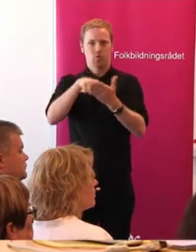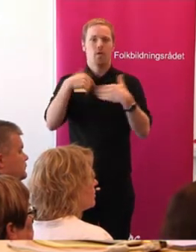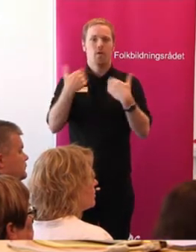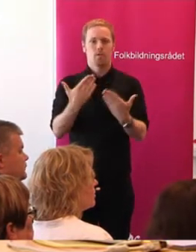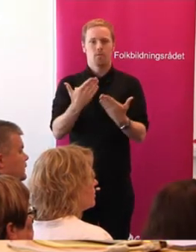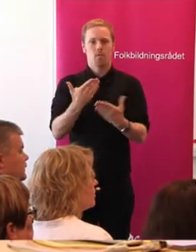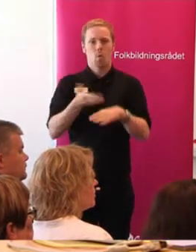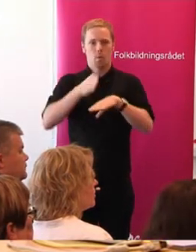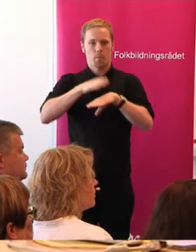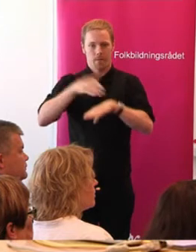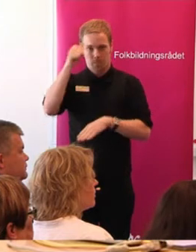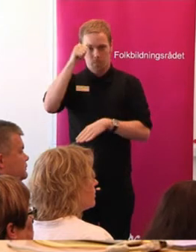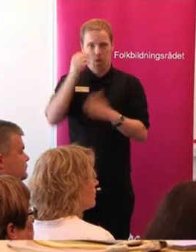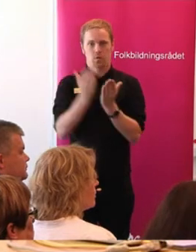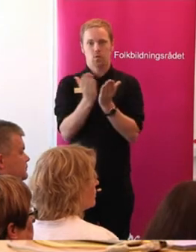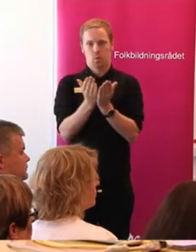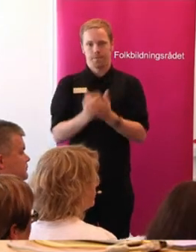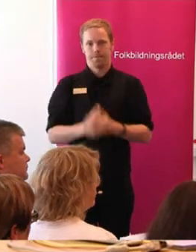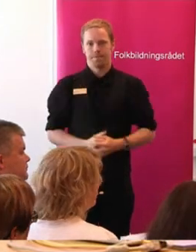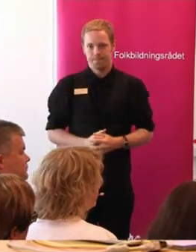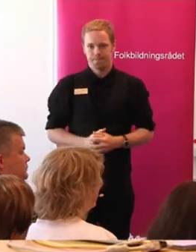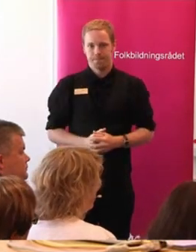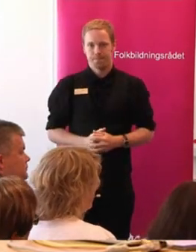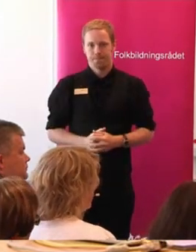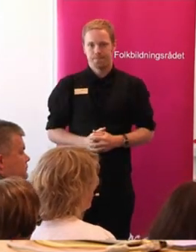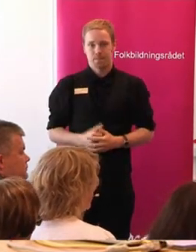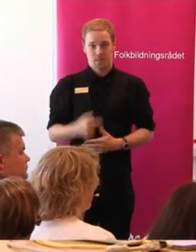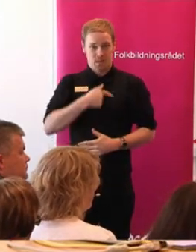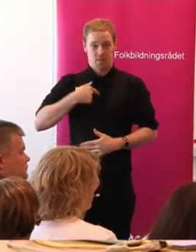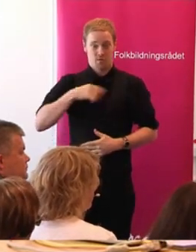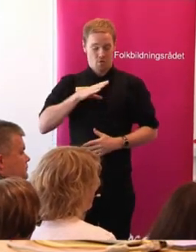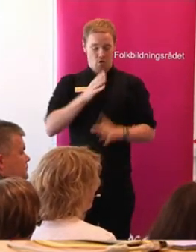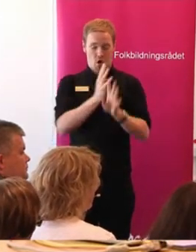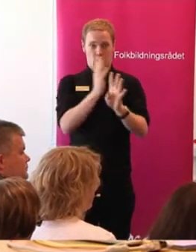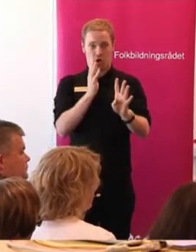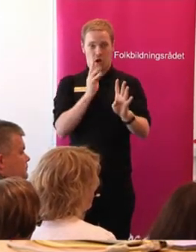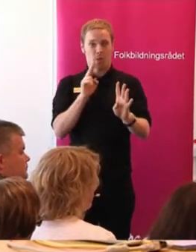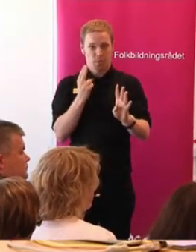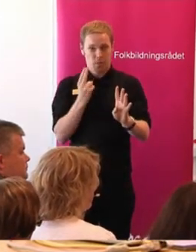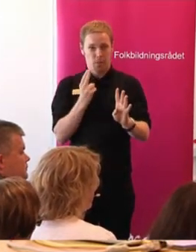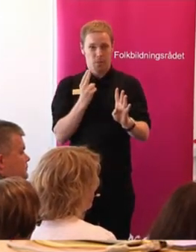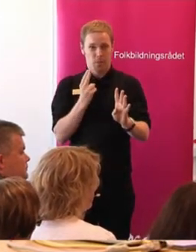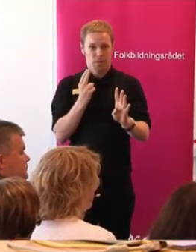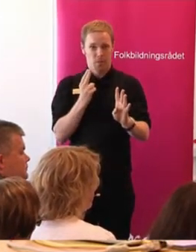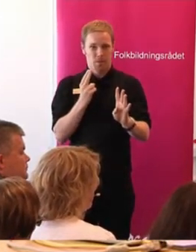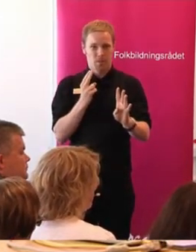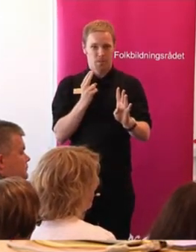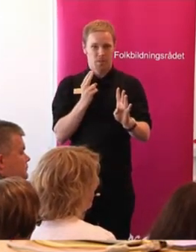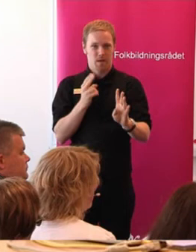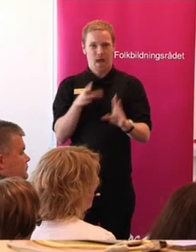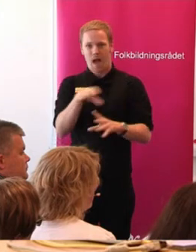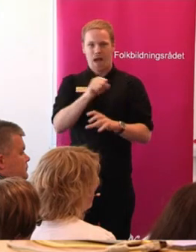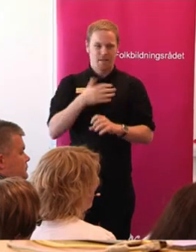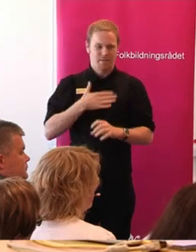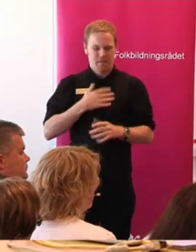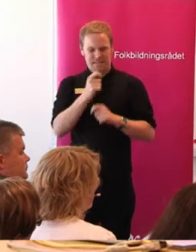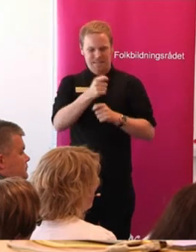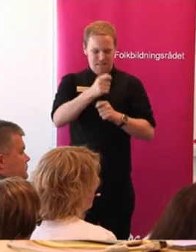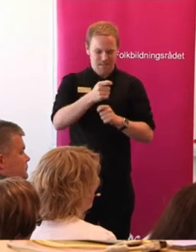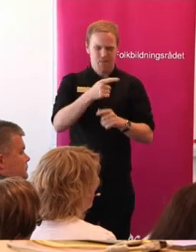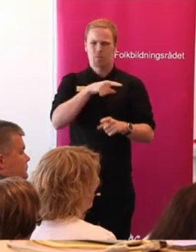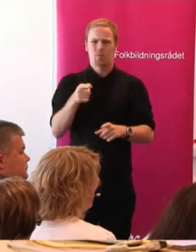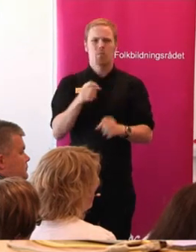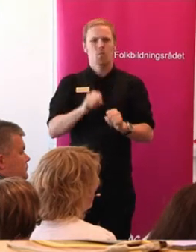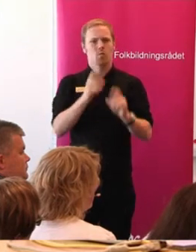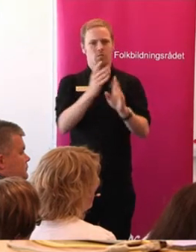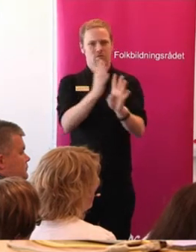gymnasiekompetens. Det är nämligen så att eftersom vi redan har kö till de som vill komma in på folkhögskolan så skulle de i så fall